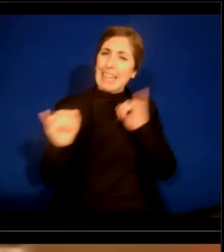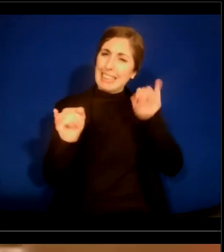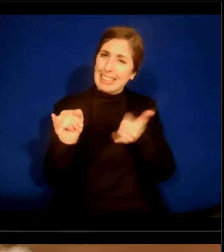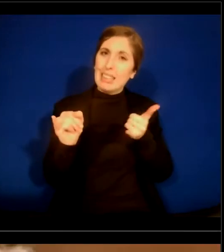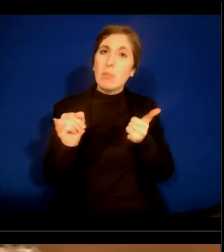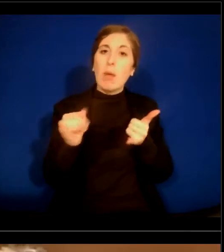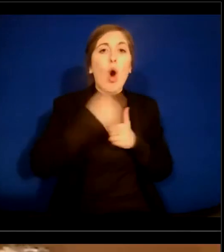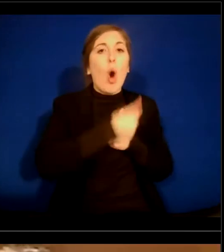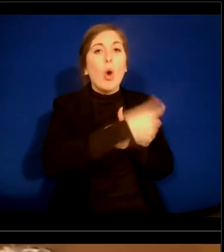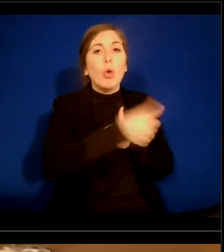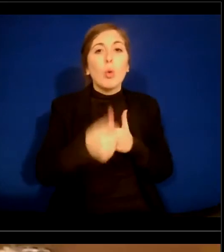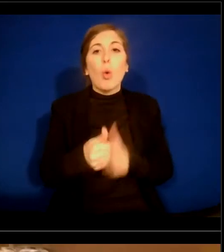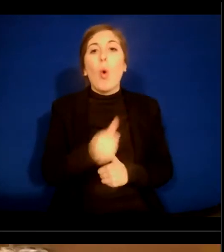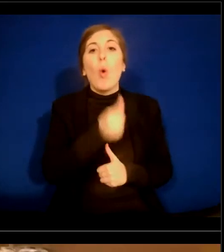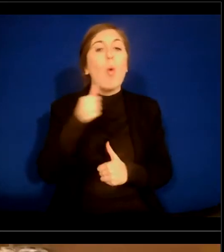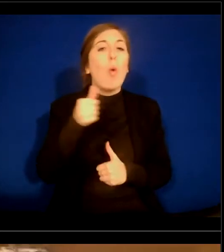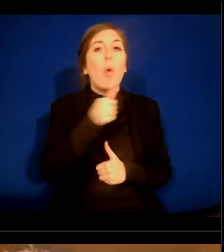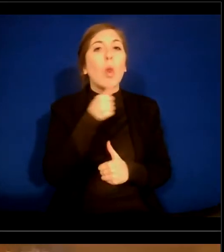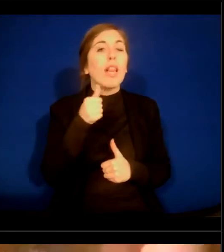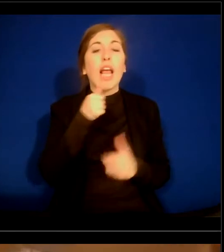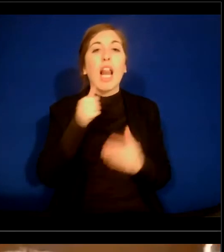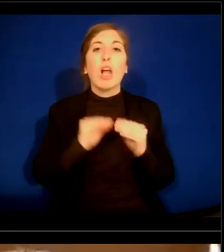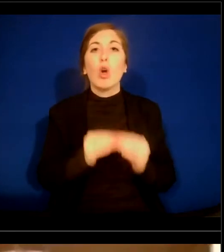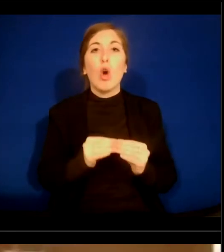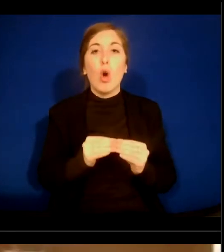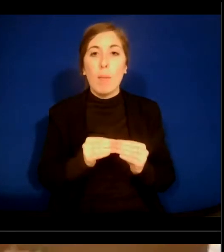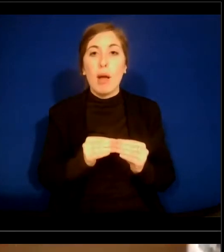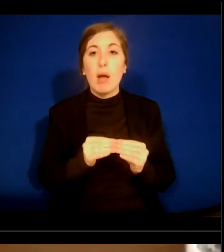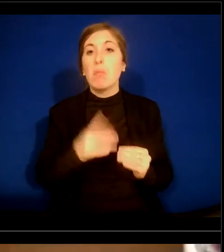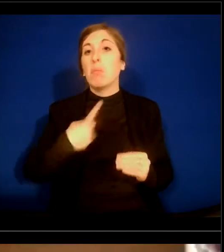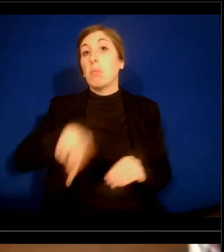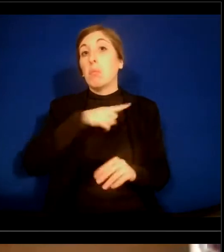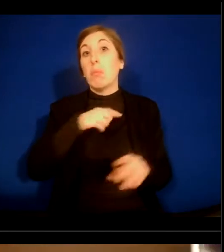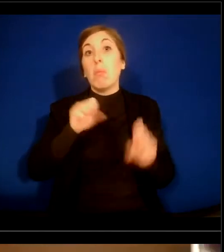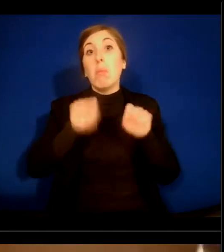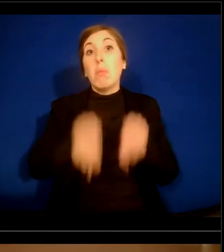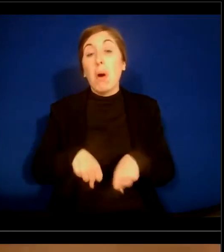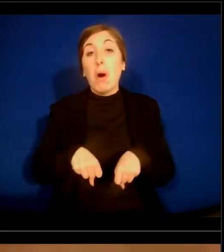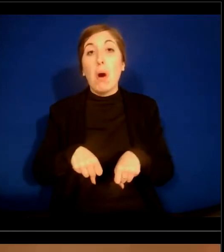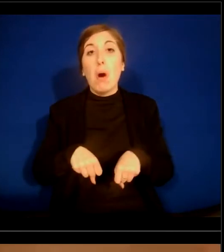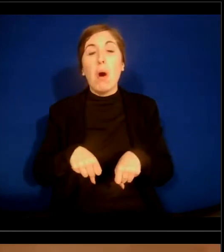e magari come possiamo anche, come dire,